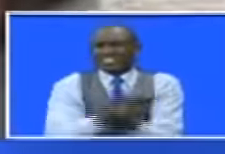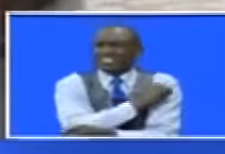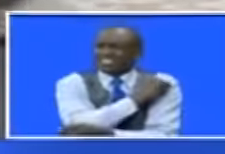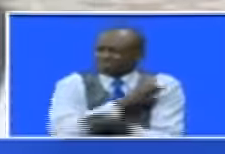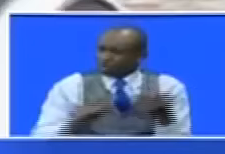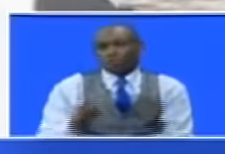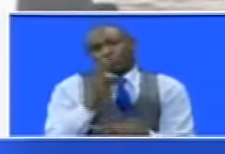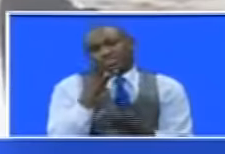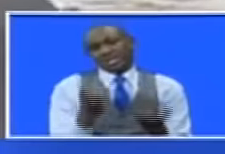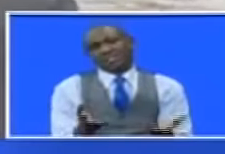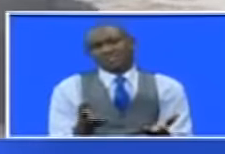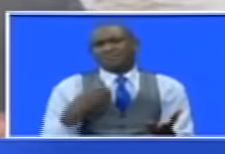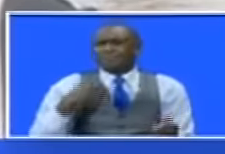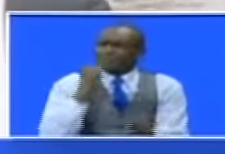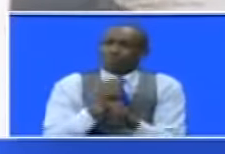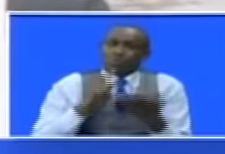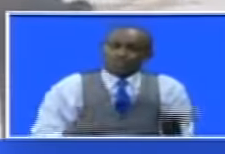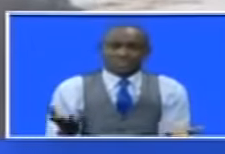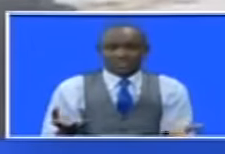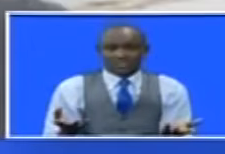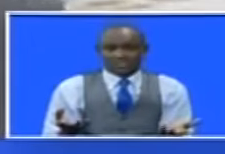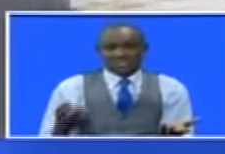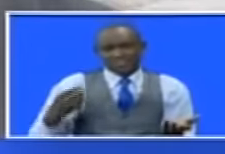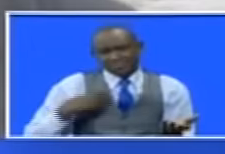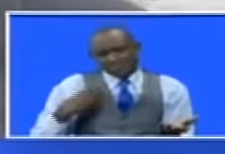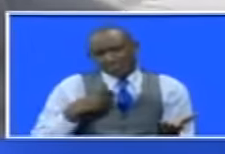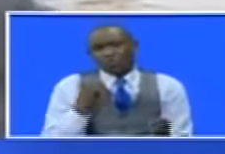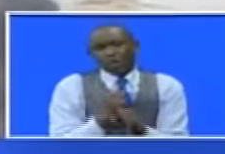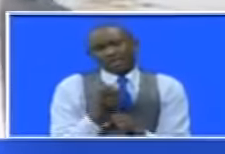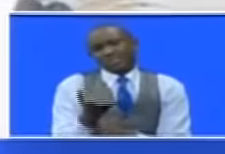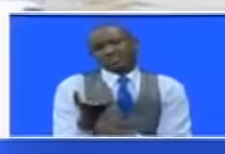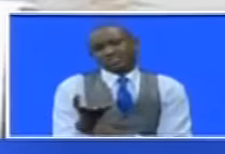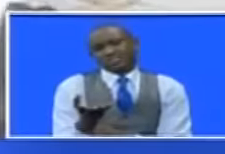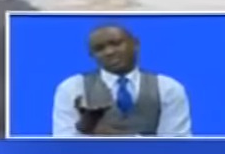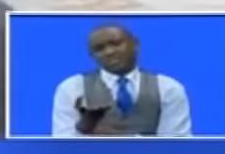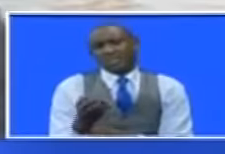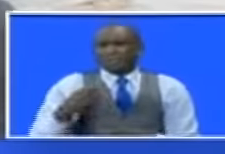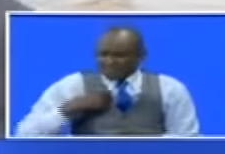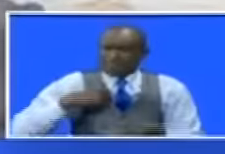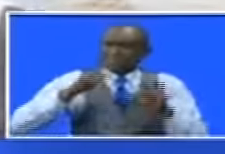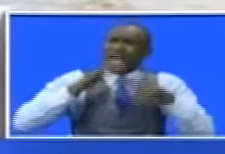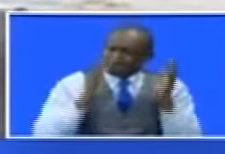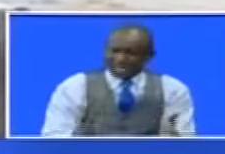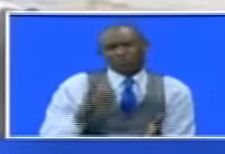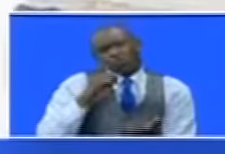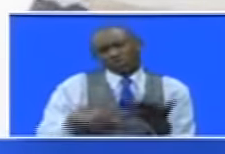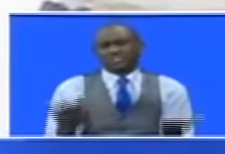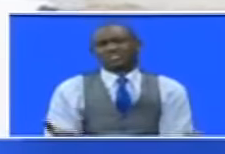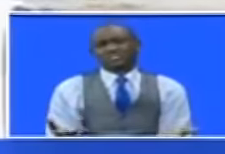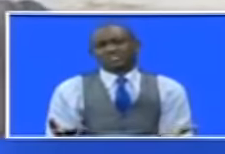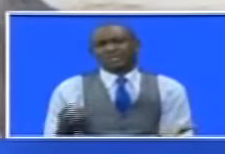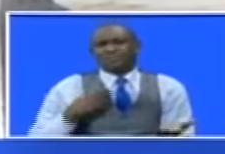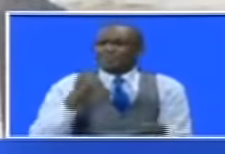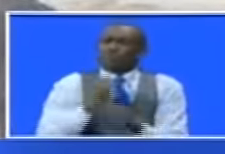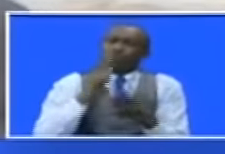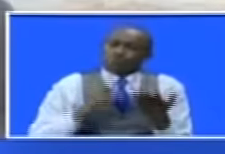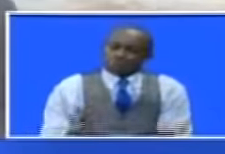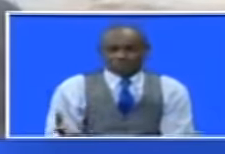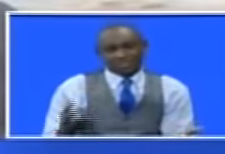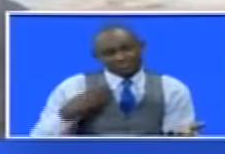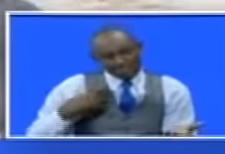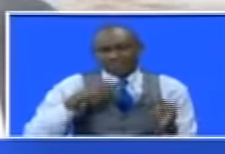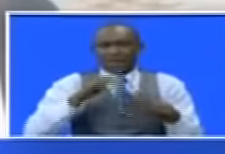kwa maji. Nilikuwa nafanya kwa Japur, Ananjapur. Mimi mkulima yawa. Sasa nitafanya nini na